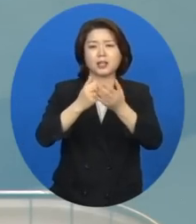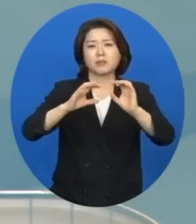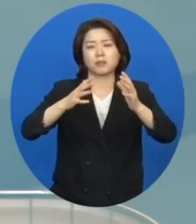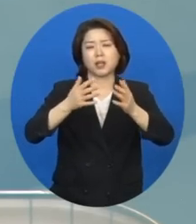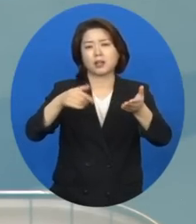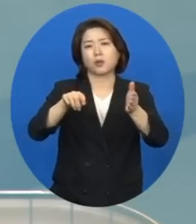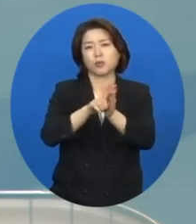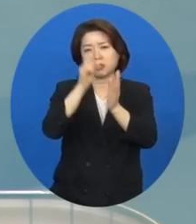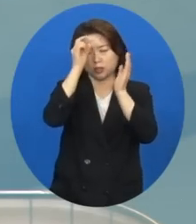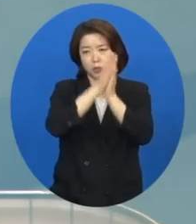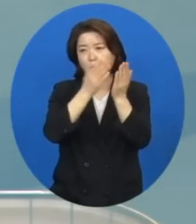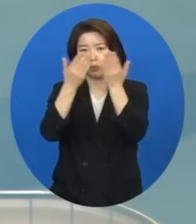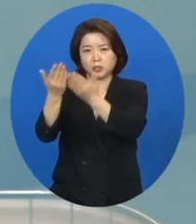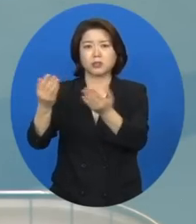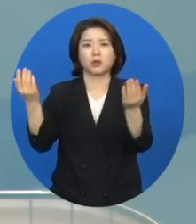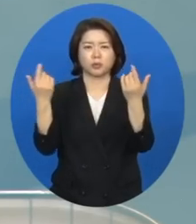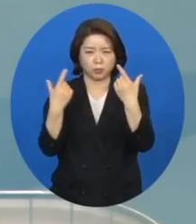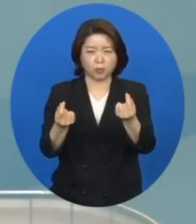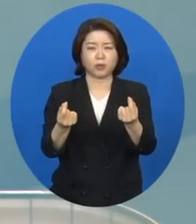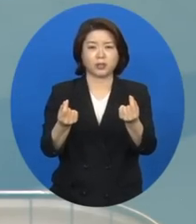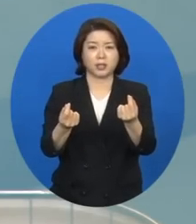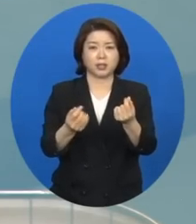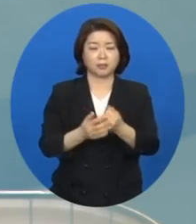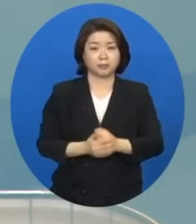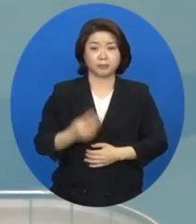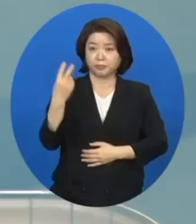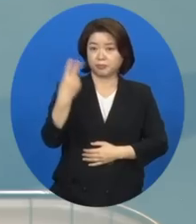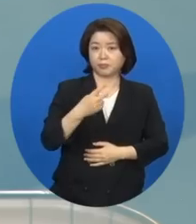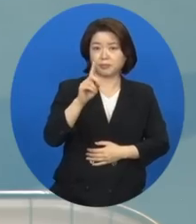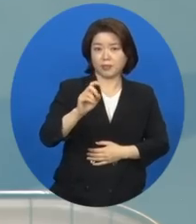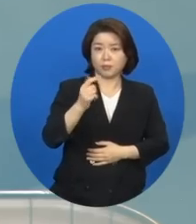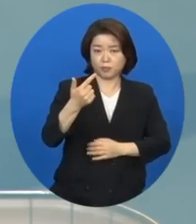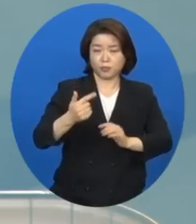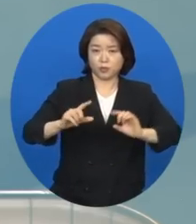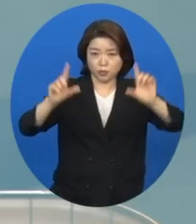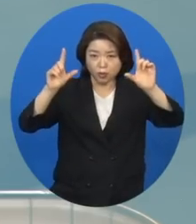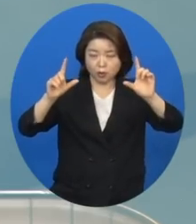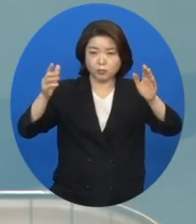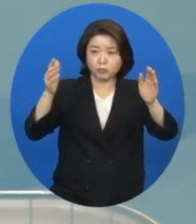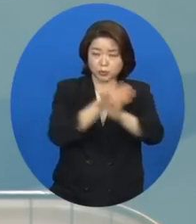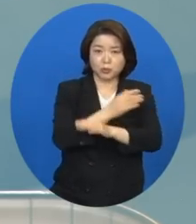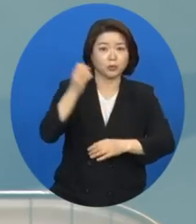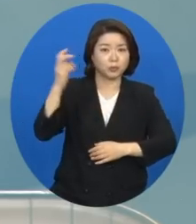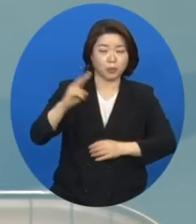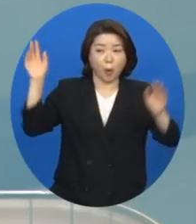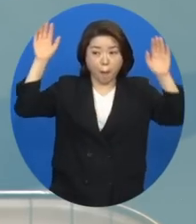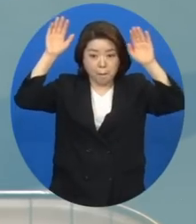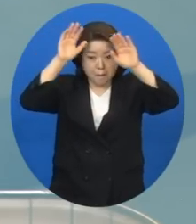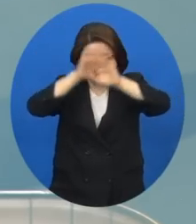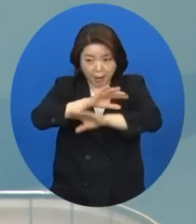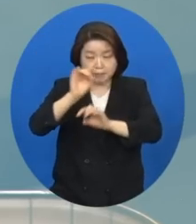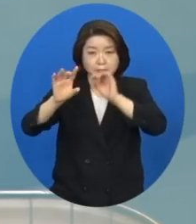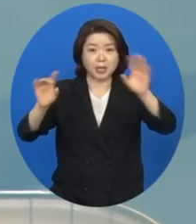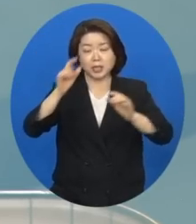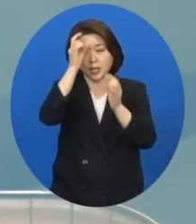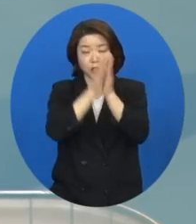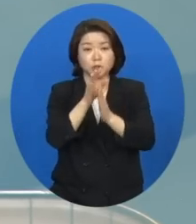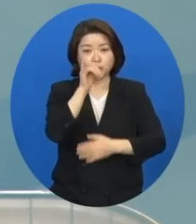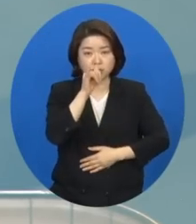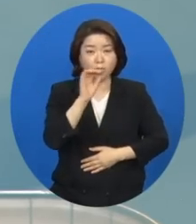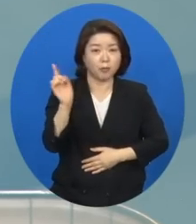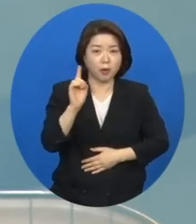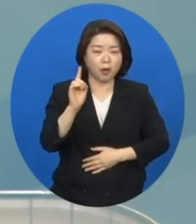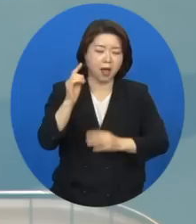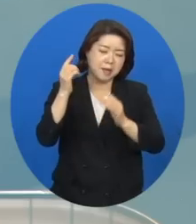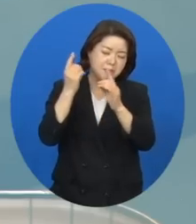거거든요. 근데 2016년부터 밤마다 또 기도하네요. 무슨 기도요? 매일 합심